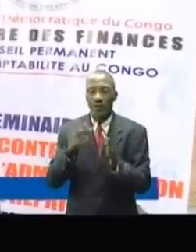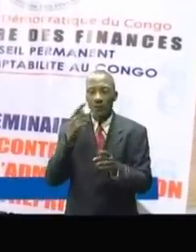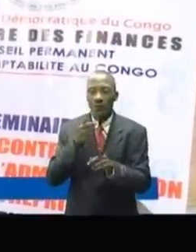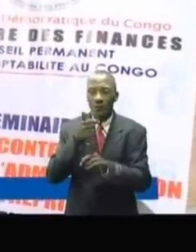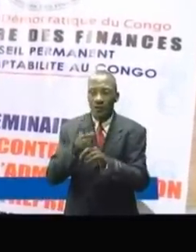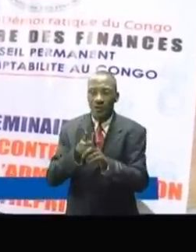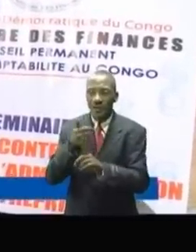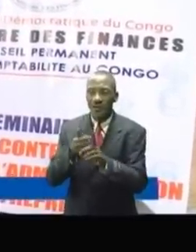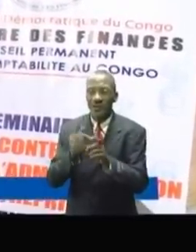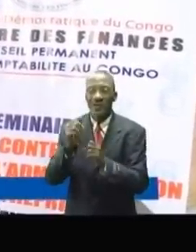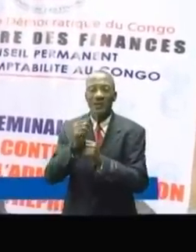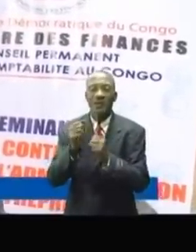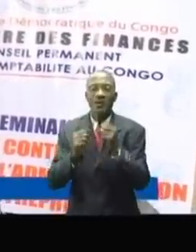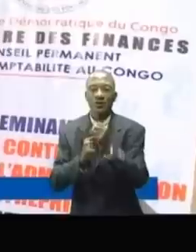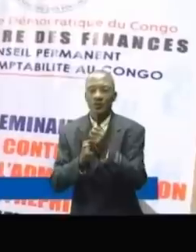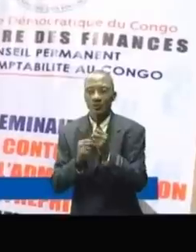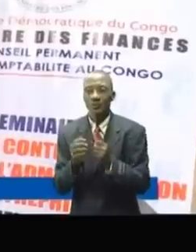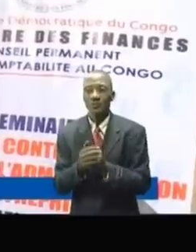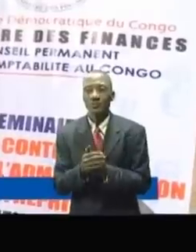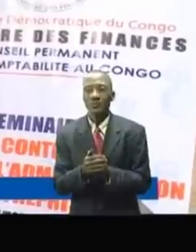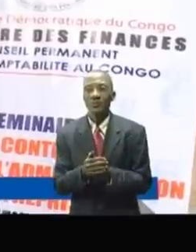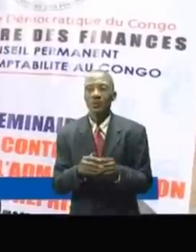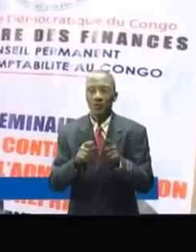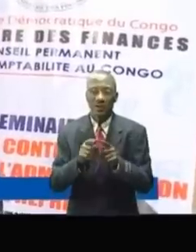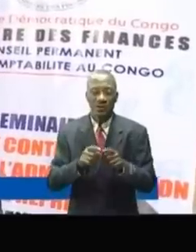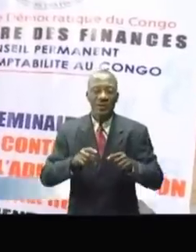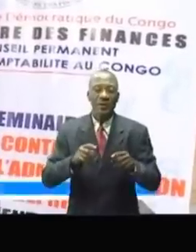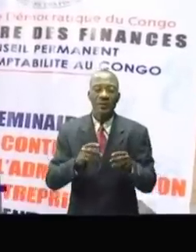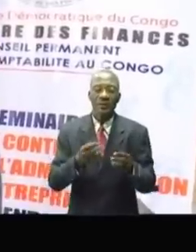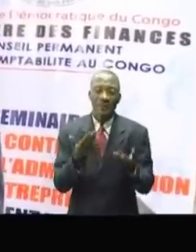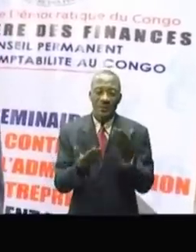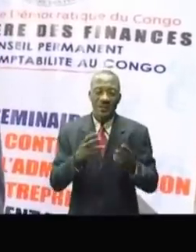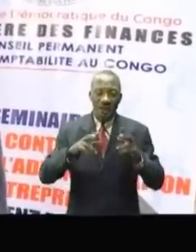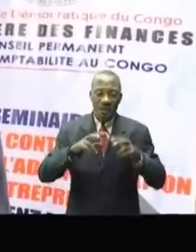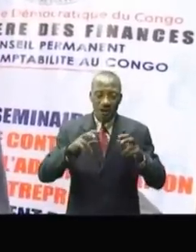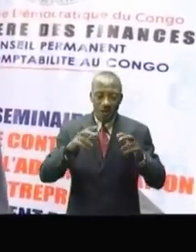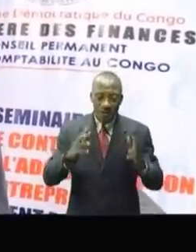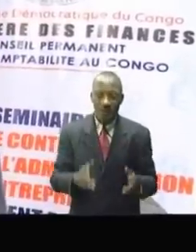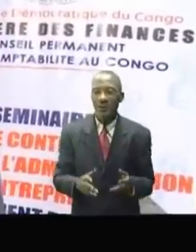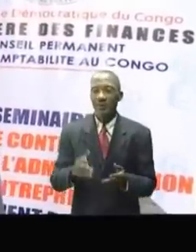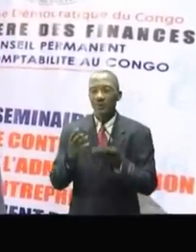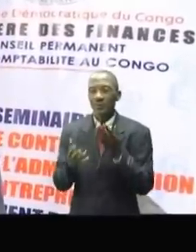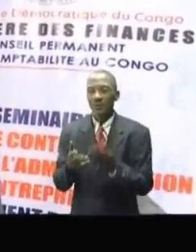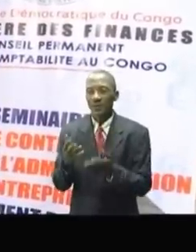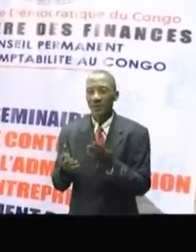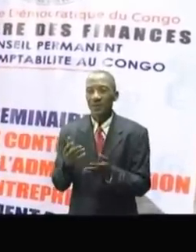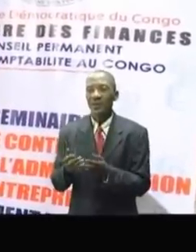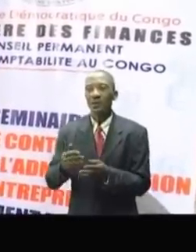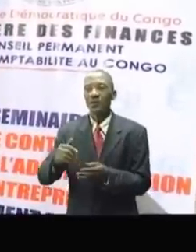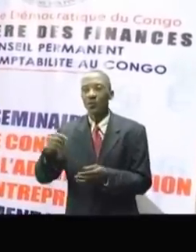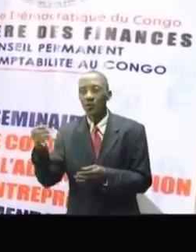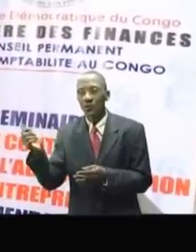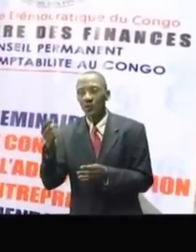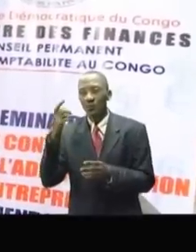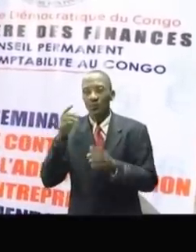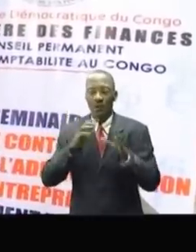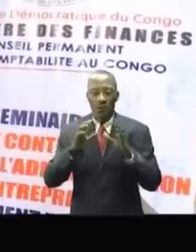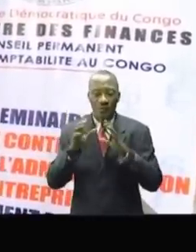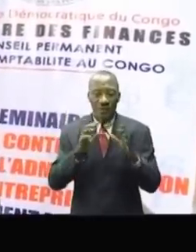l'auditeur interne, que ce soit le contrôleur de gestion ou le conseil d'administration, ainsi que le commissaire aux comptes,